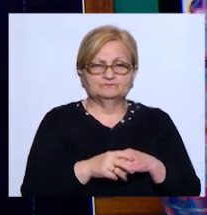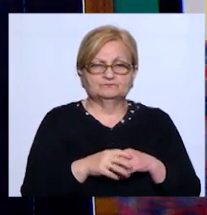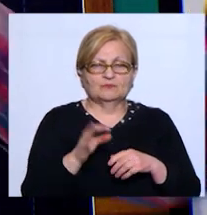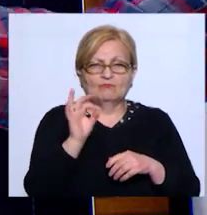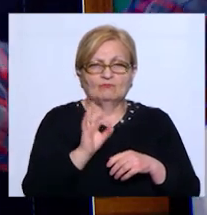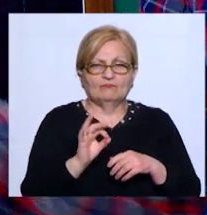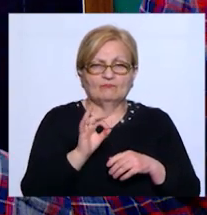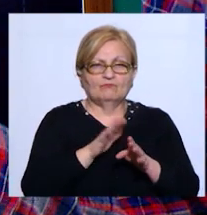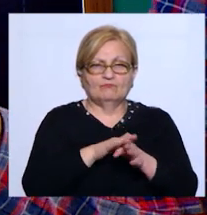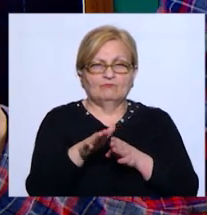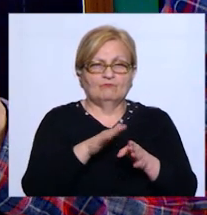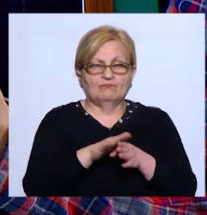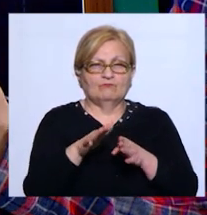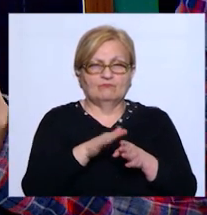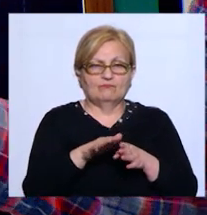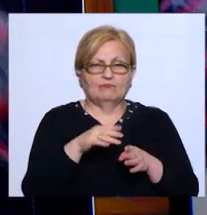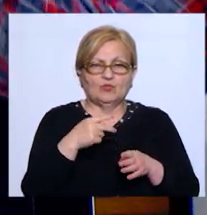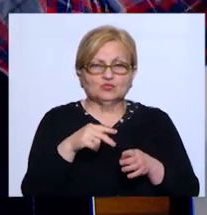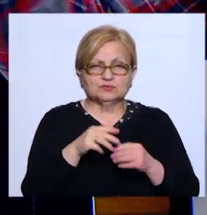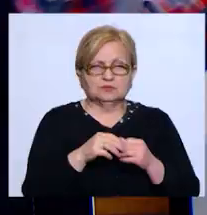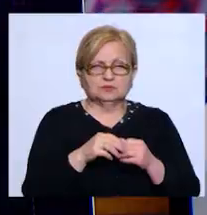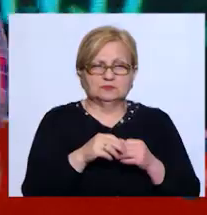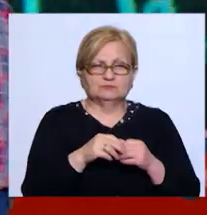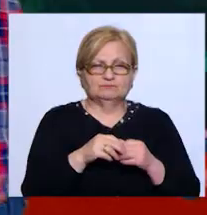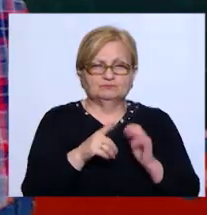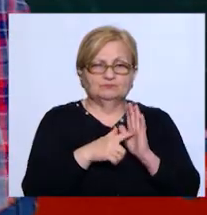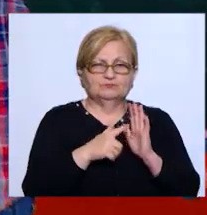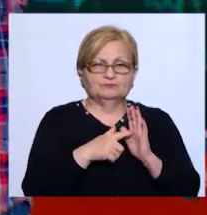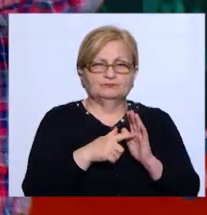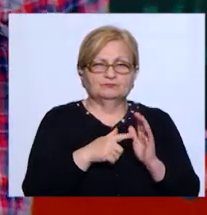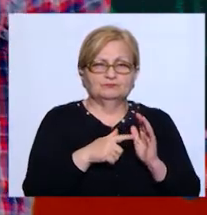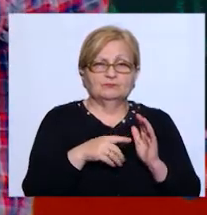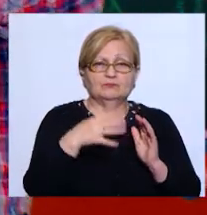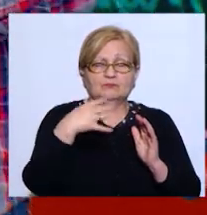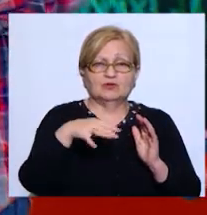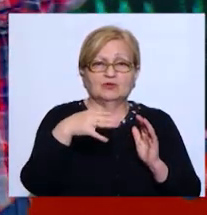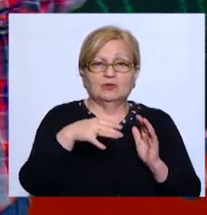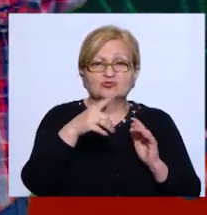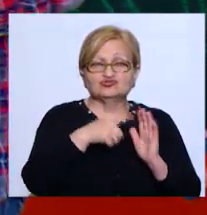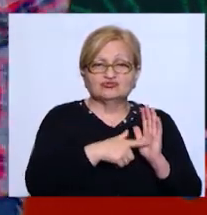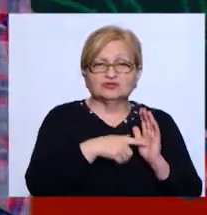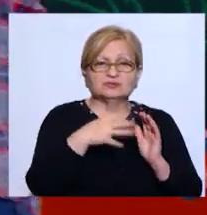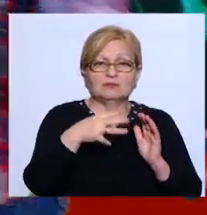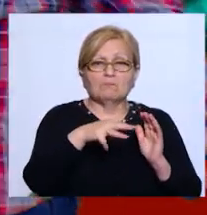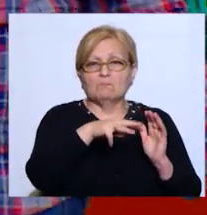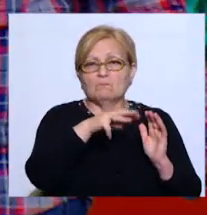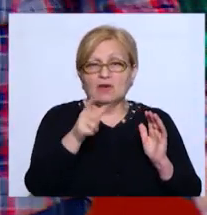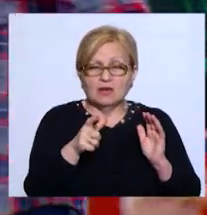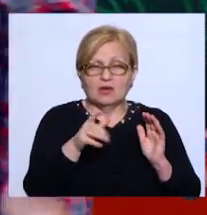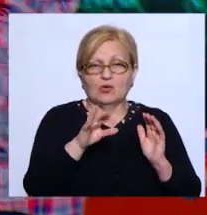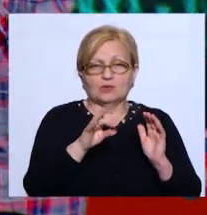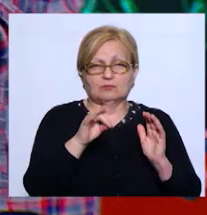მრგვალი 20-ეული რომ აქვს აქ. ხომ? 7 მე 40-ი. მერე ისევ